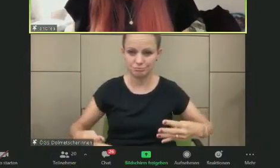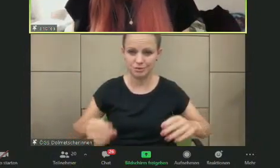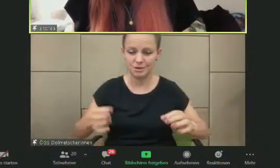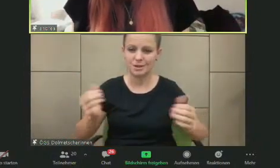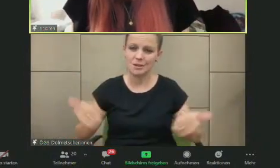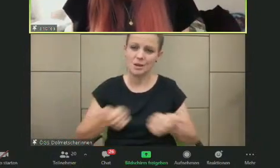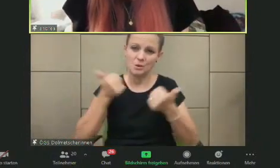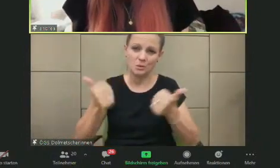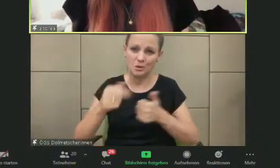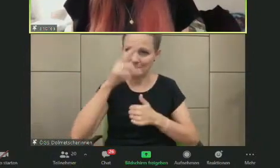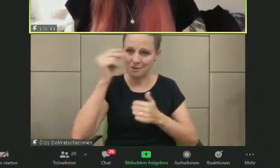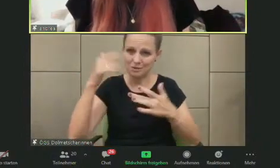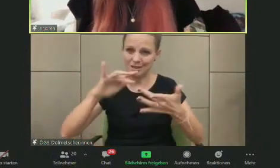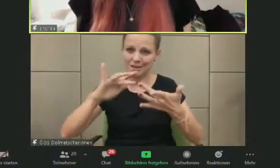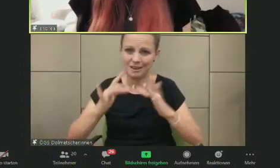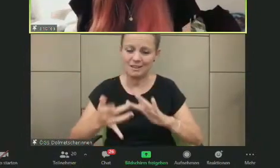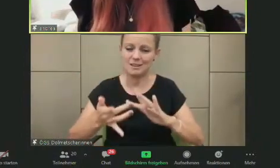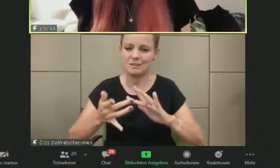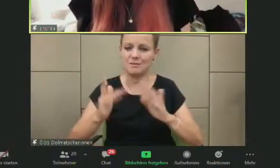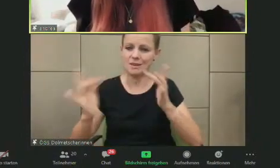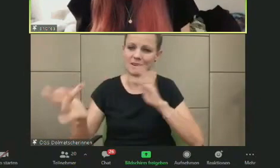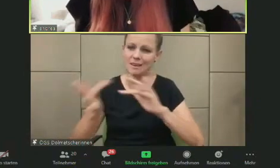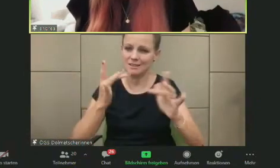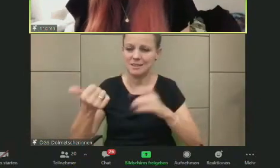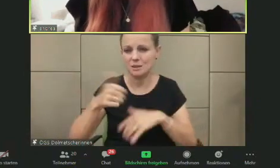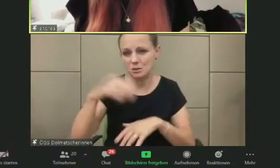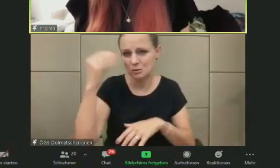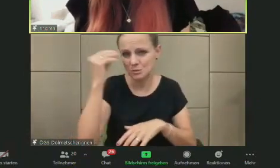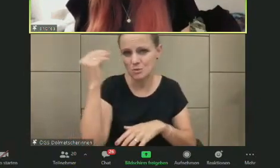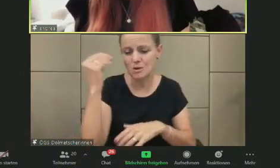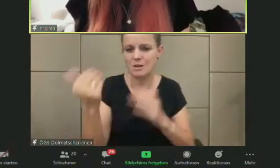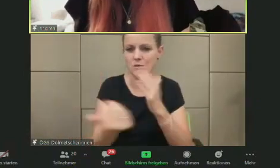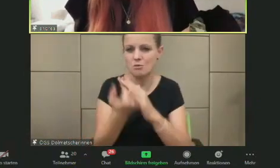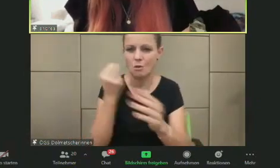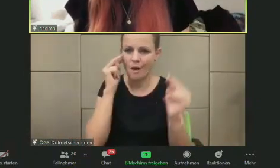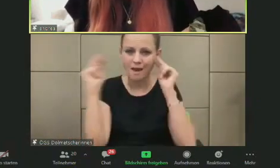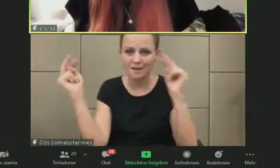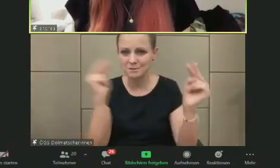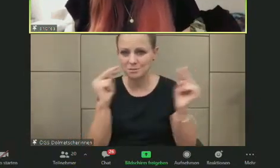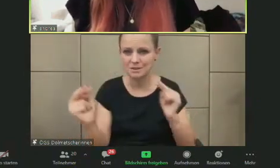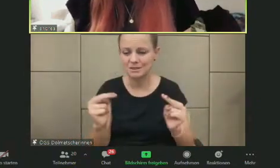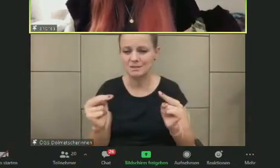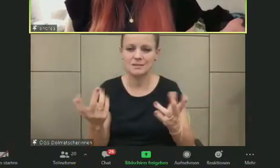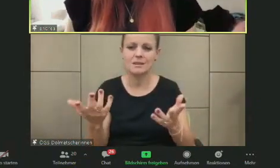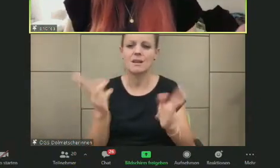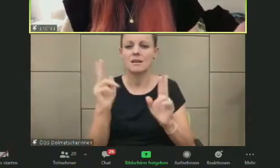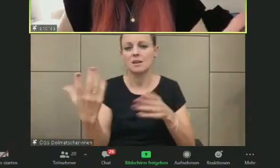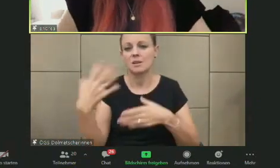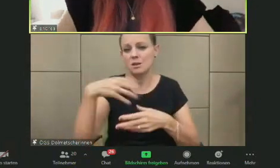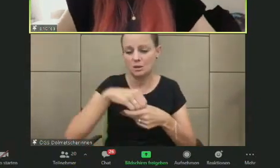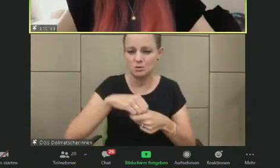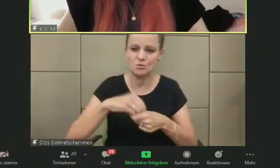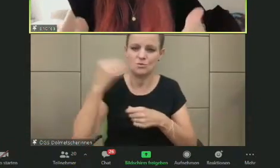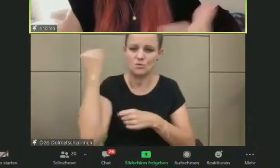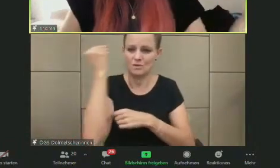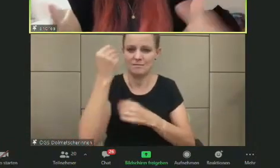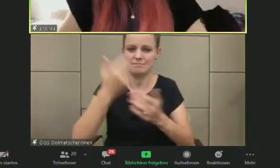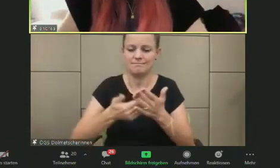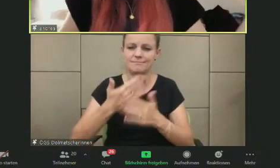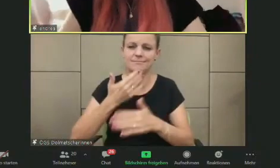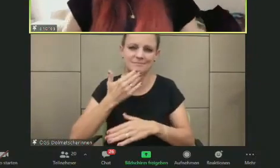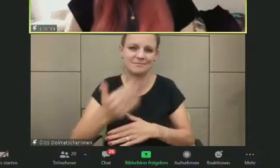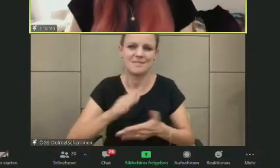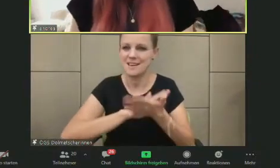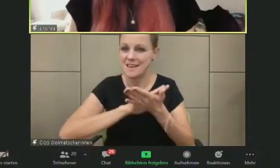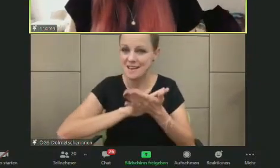so viel lernen kann und von denen man so viel neue Blickwinkel lernen kann. Also meine Empfehlung, bitte einfach